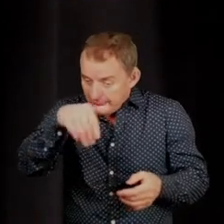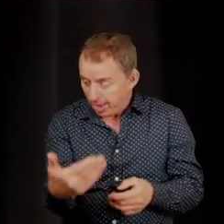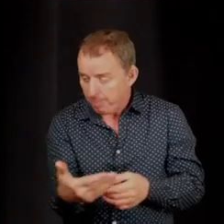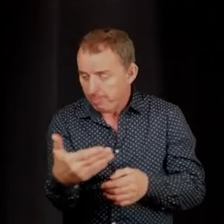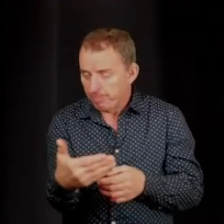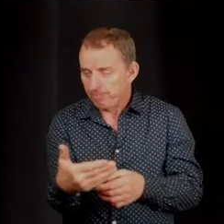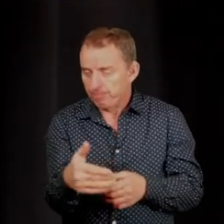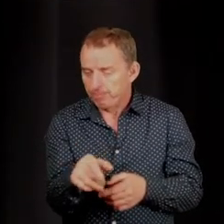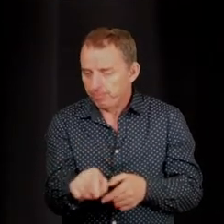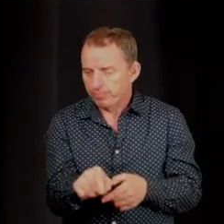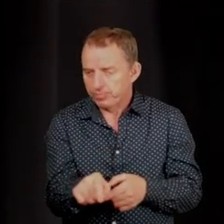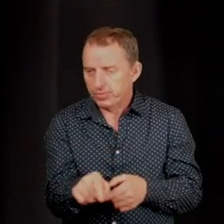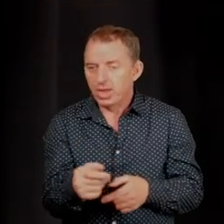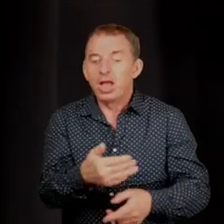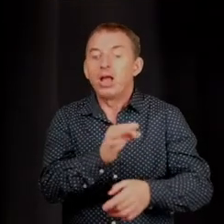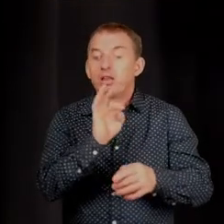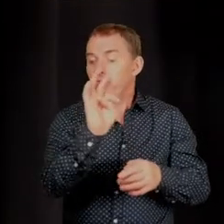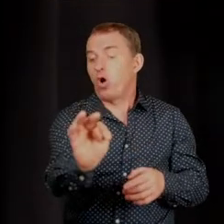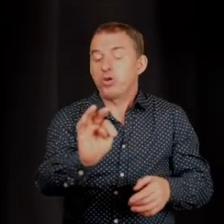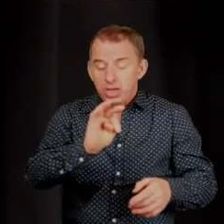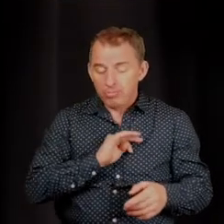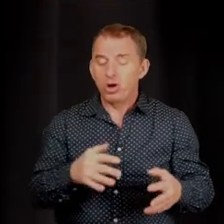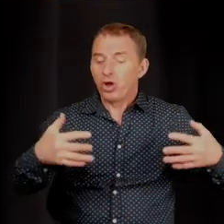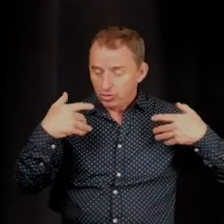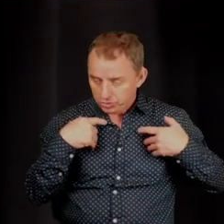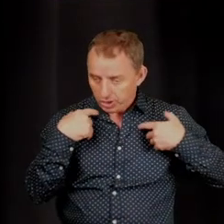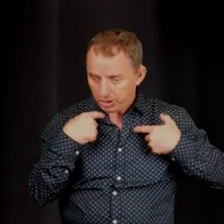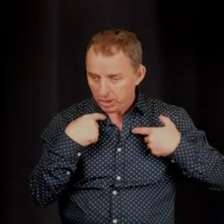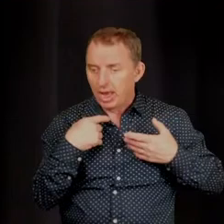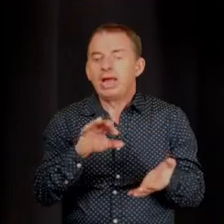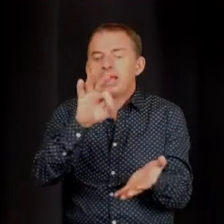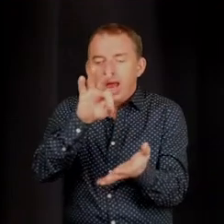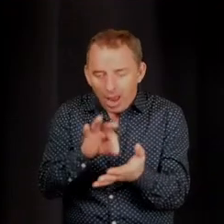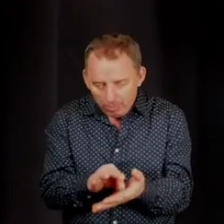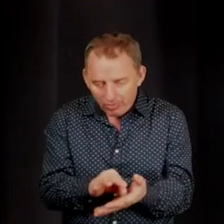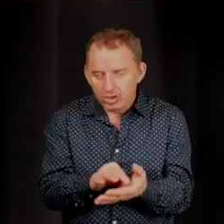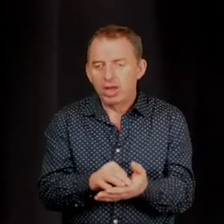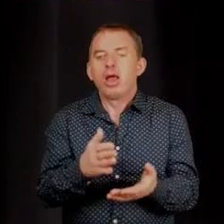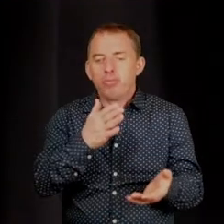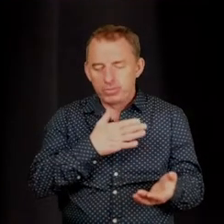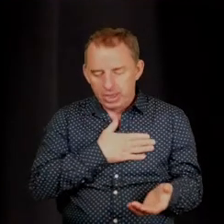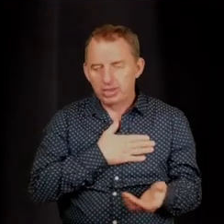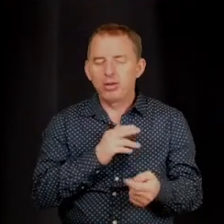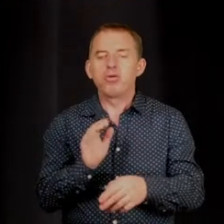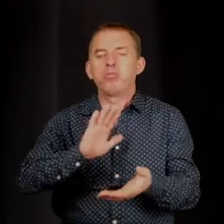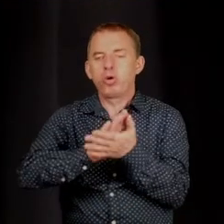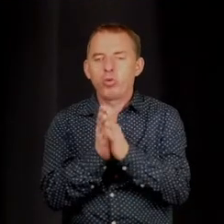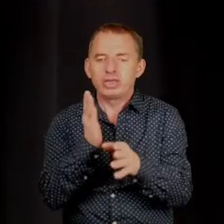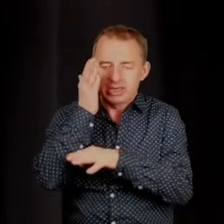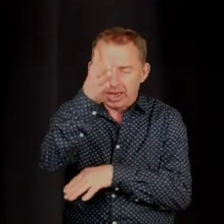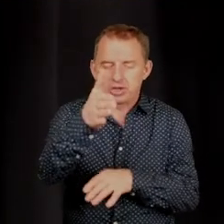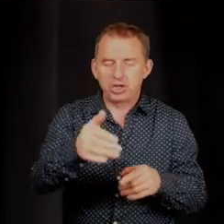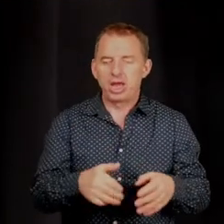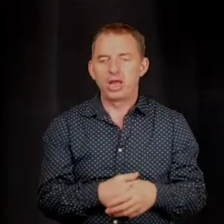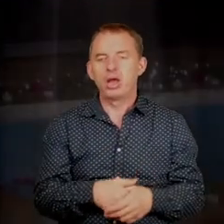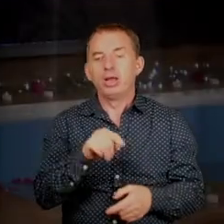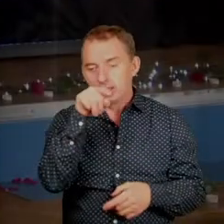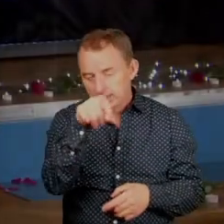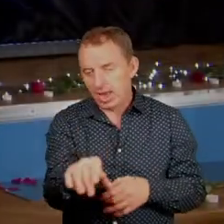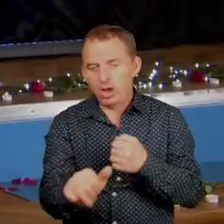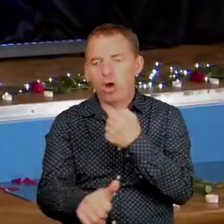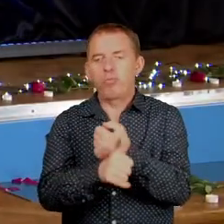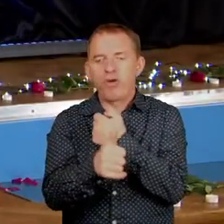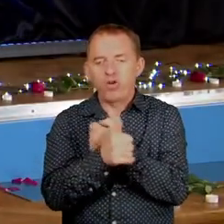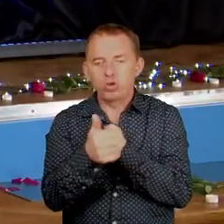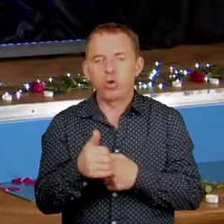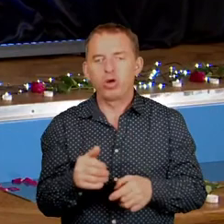na tym nasze życie, nasze zapewnienie, and, że wszystko będzie dobrze w naszym życiu. For that reason, i z tego powodu the promise